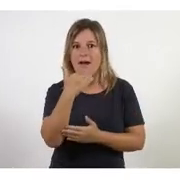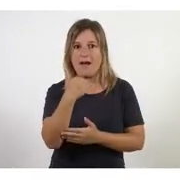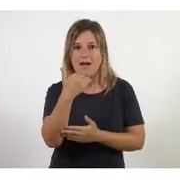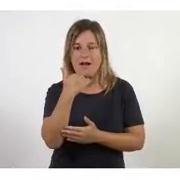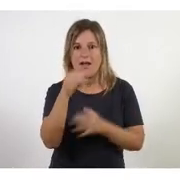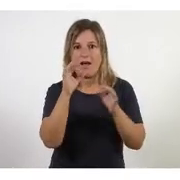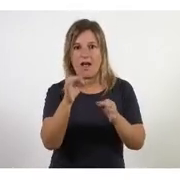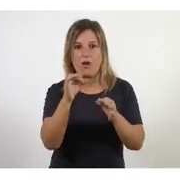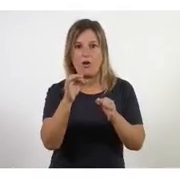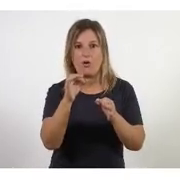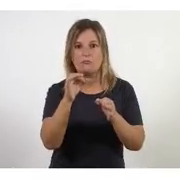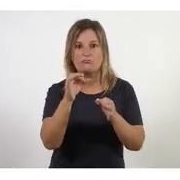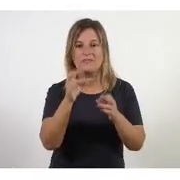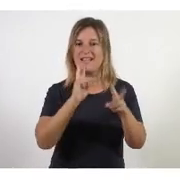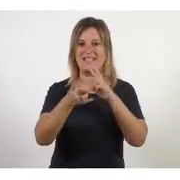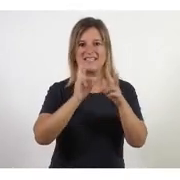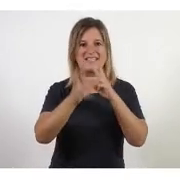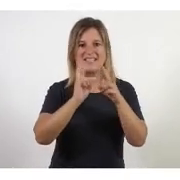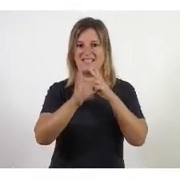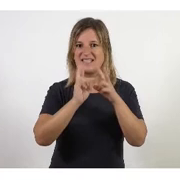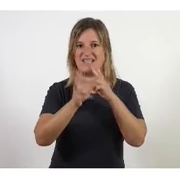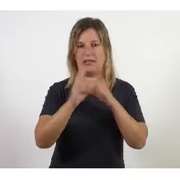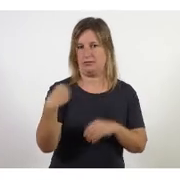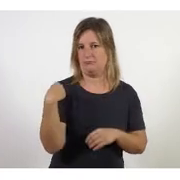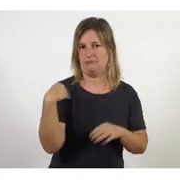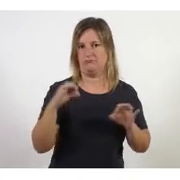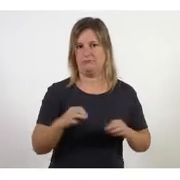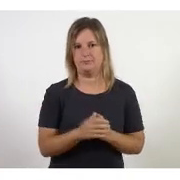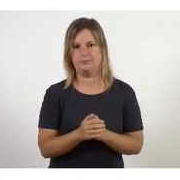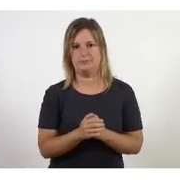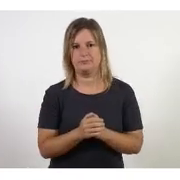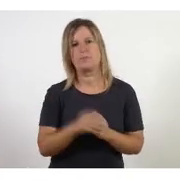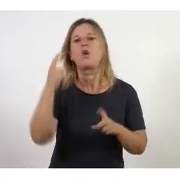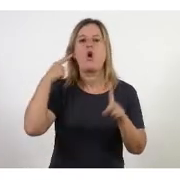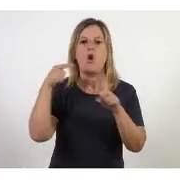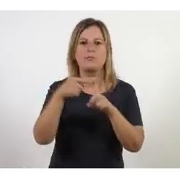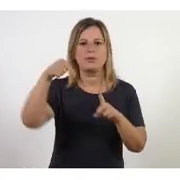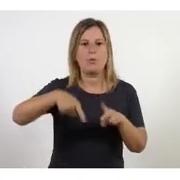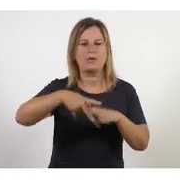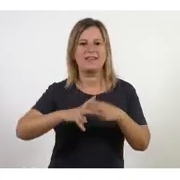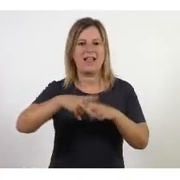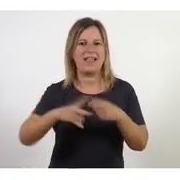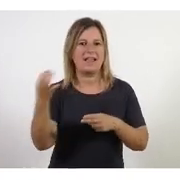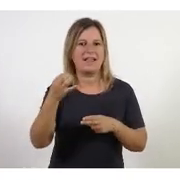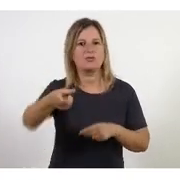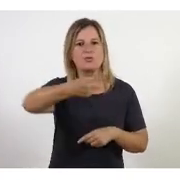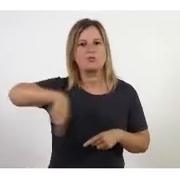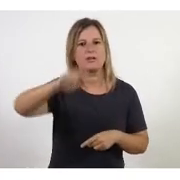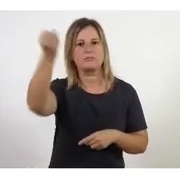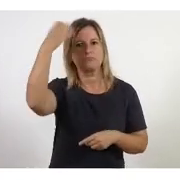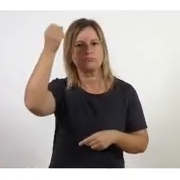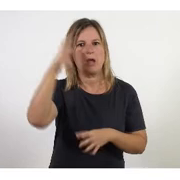mateixos a través del xat ens comuniqueu. L'objectiu del taller d'avui és bàsicament que aprengueu a fer